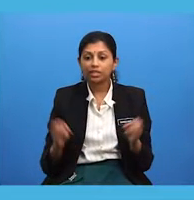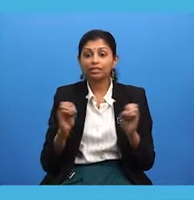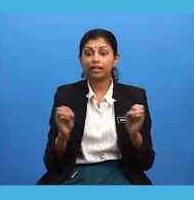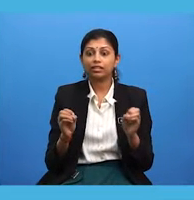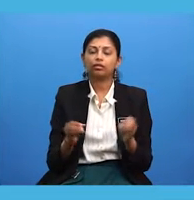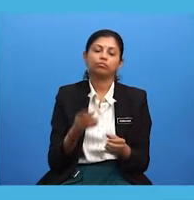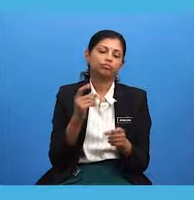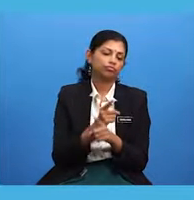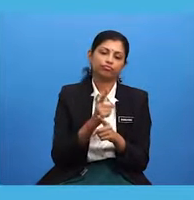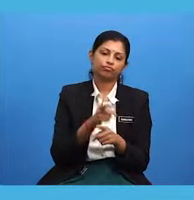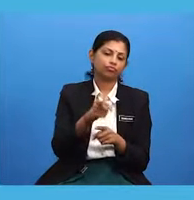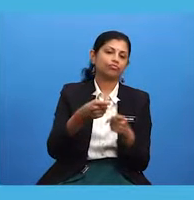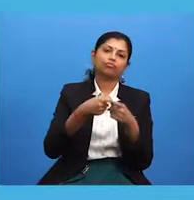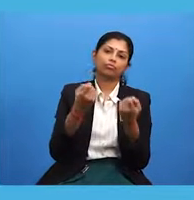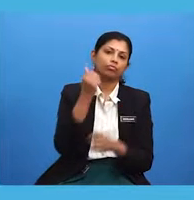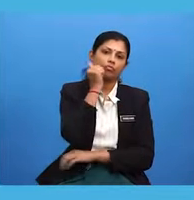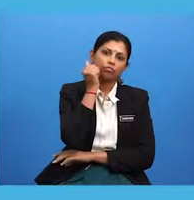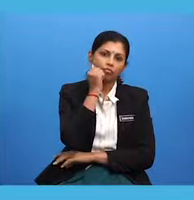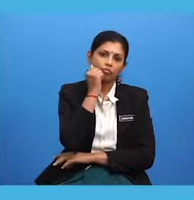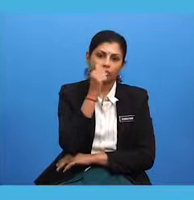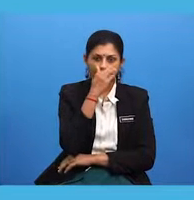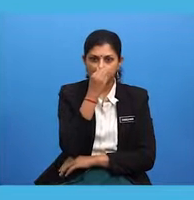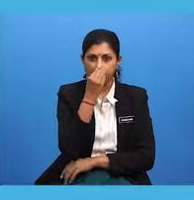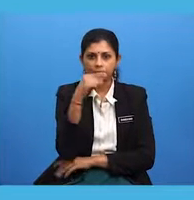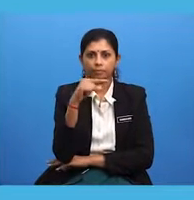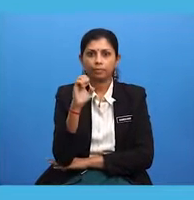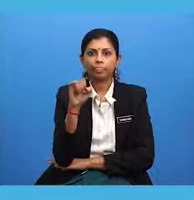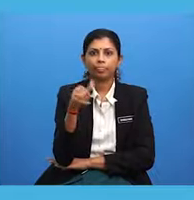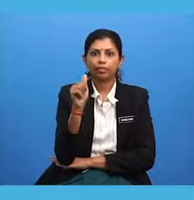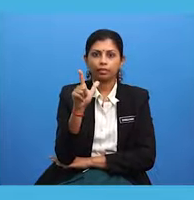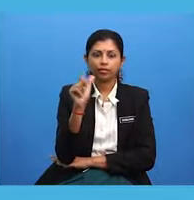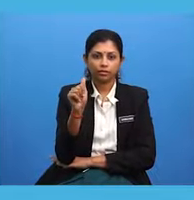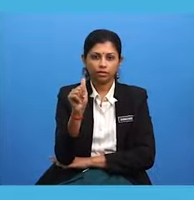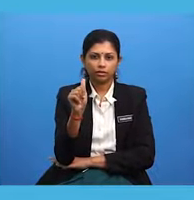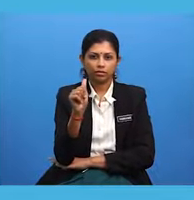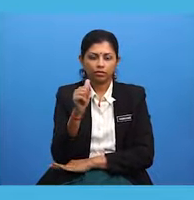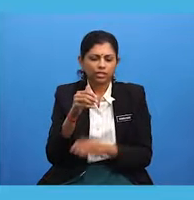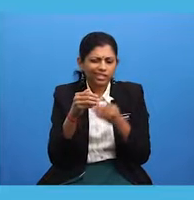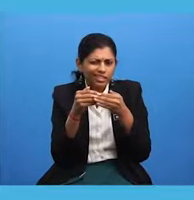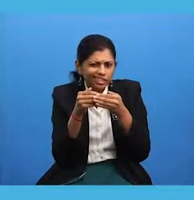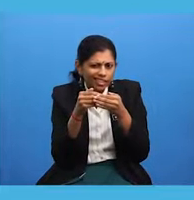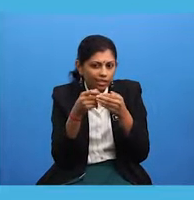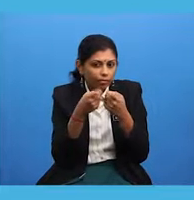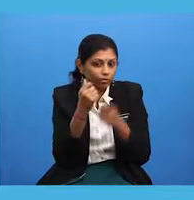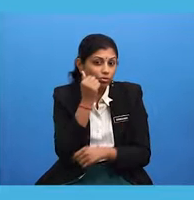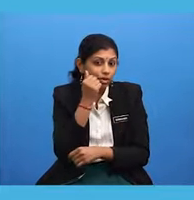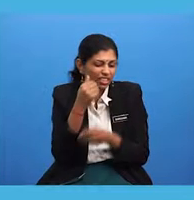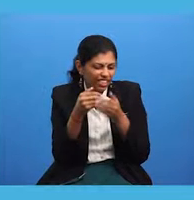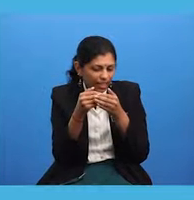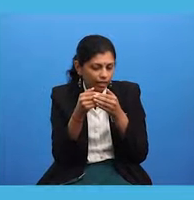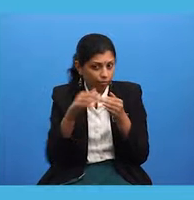Gejala yang dialami oleh seorang wanita yang hampir nak putus haid